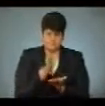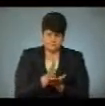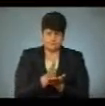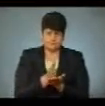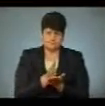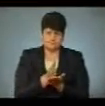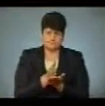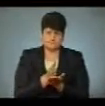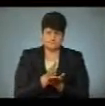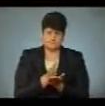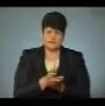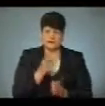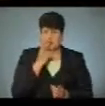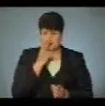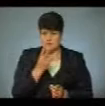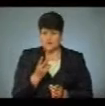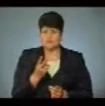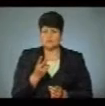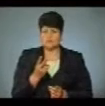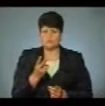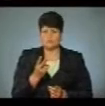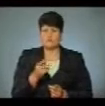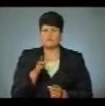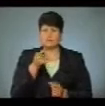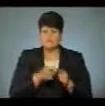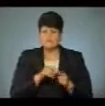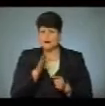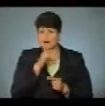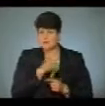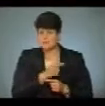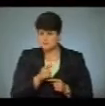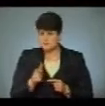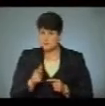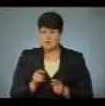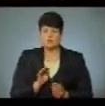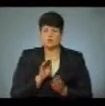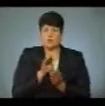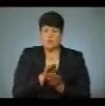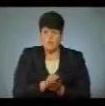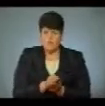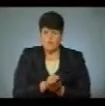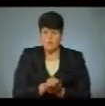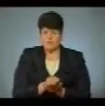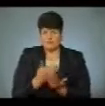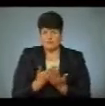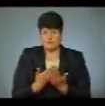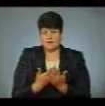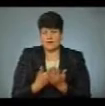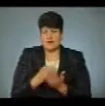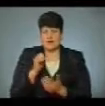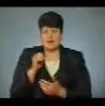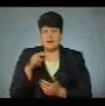і як бачимо, традиційно для епохи бронзи, що їх хоронили у вигляді